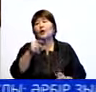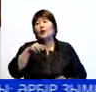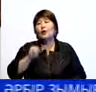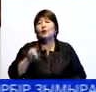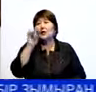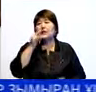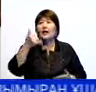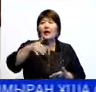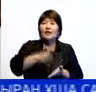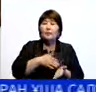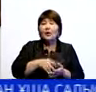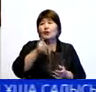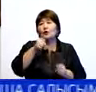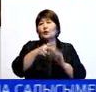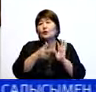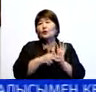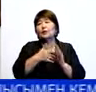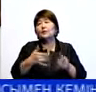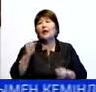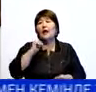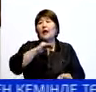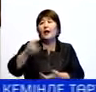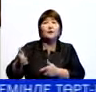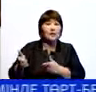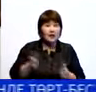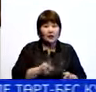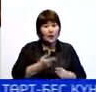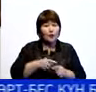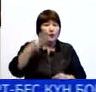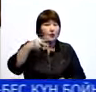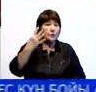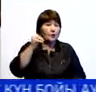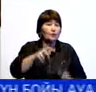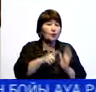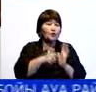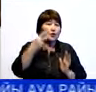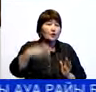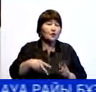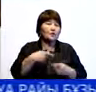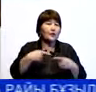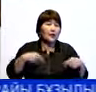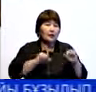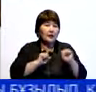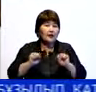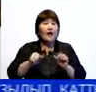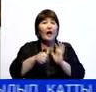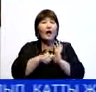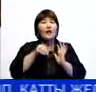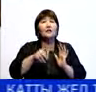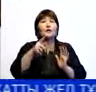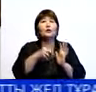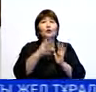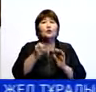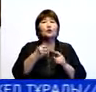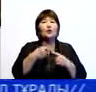қоры және 118 700 дана қап сақтауда тұр. Сондай-ақ 24 720 бау қамыс, 6350 дана